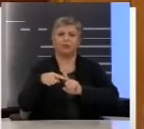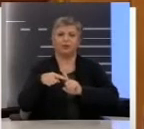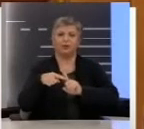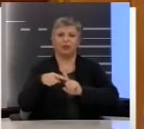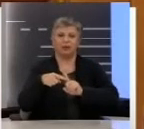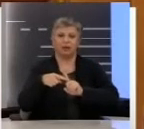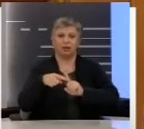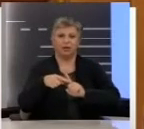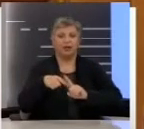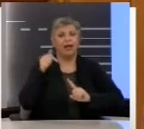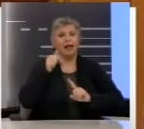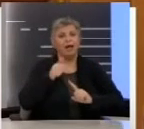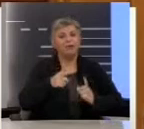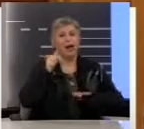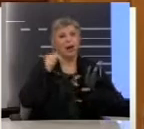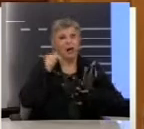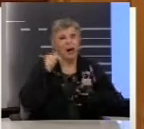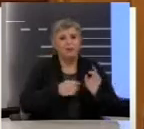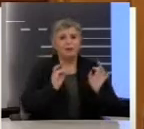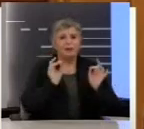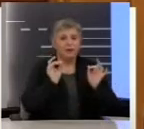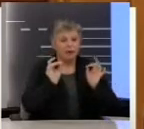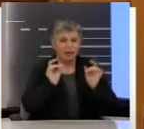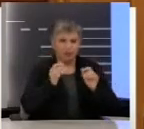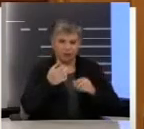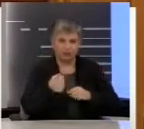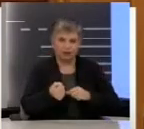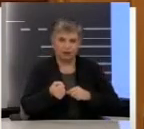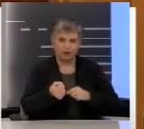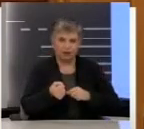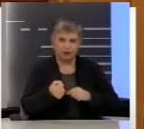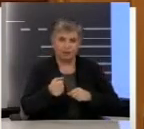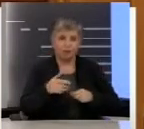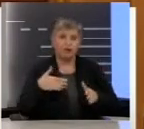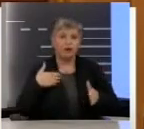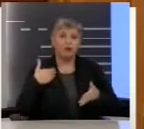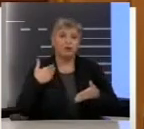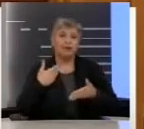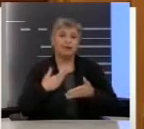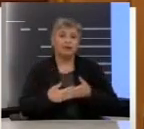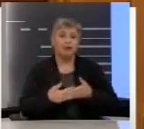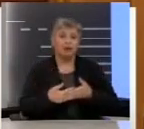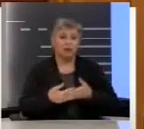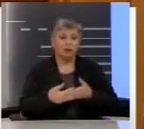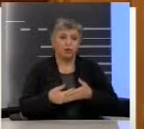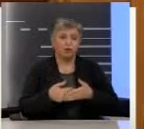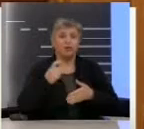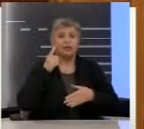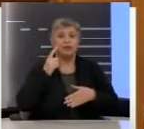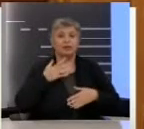νομοτεχνική βελτίωση που έχουμε κάνει. Και θέλω να τελειώσω, και με συγχωρείτε για